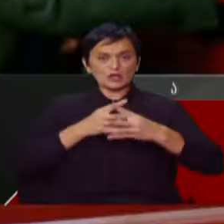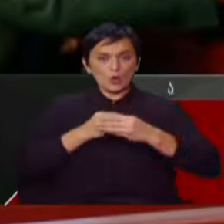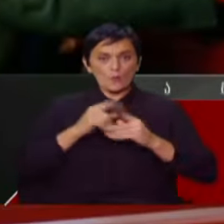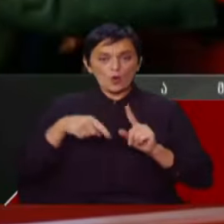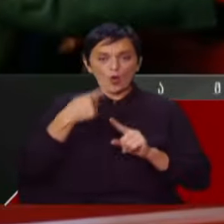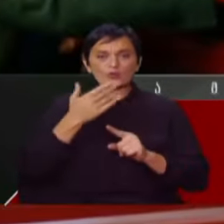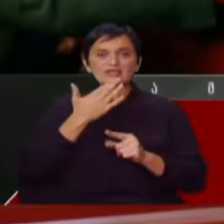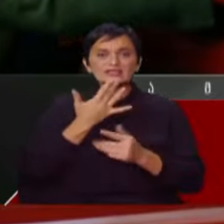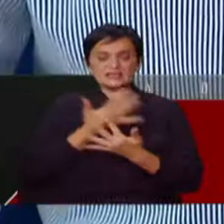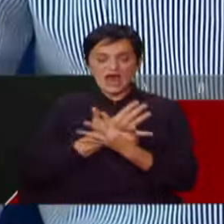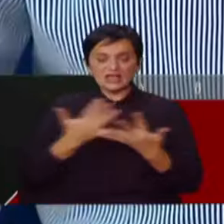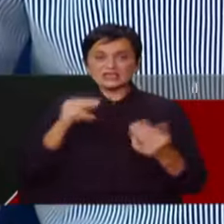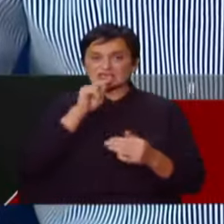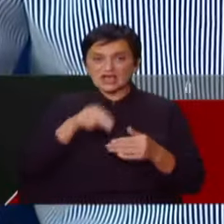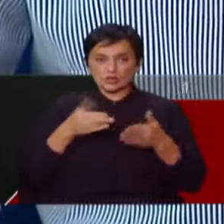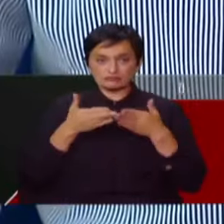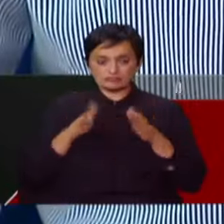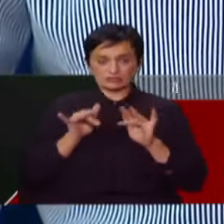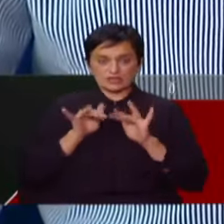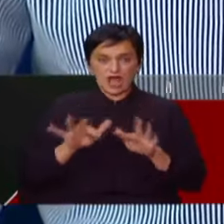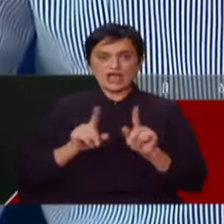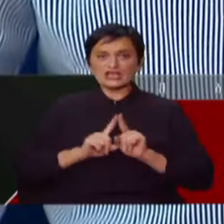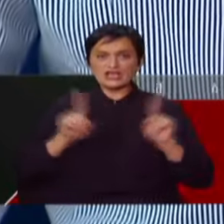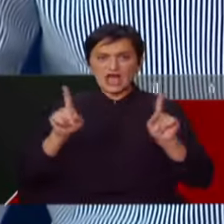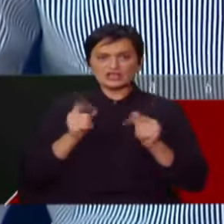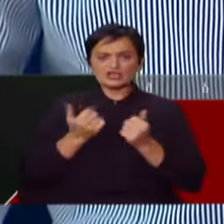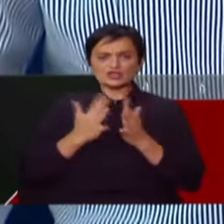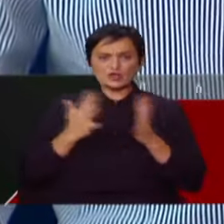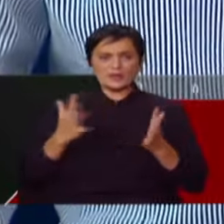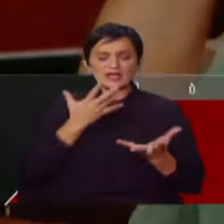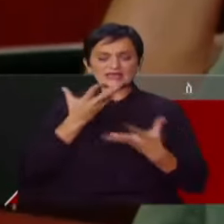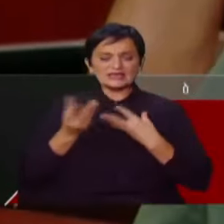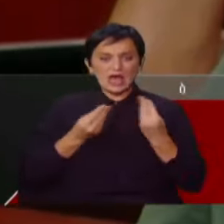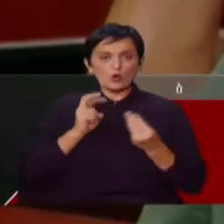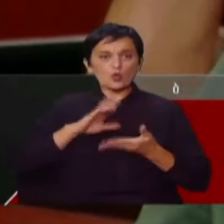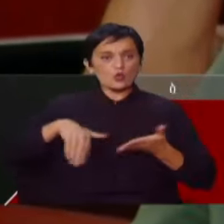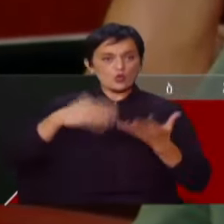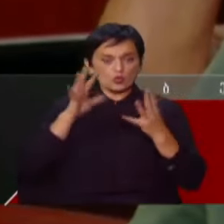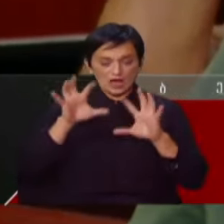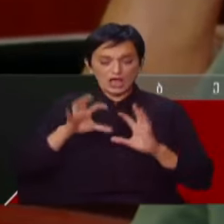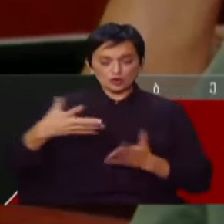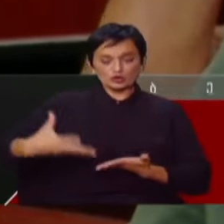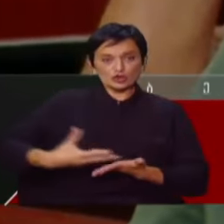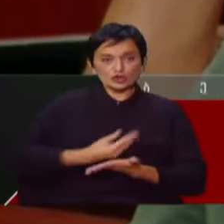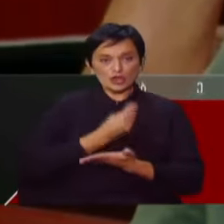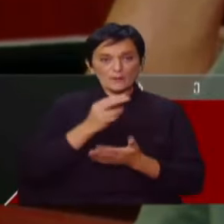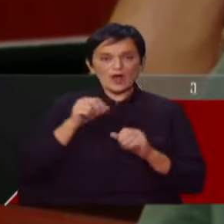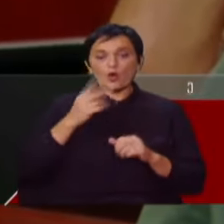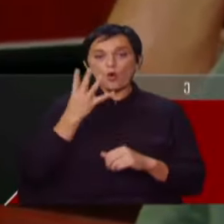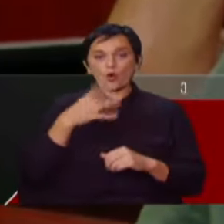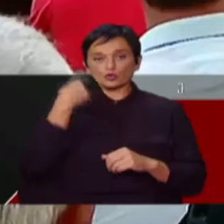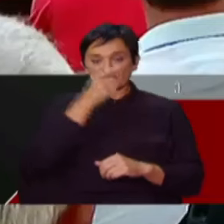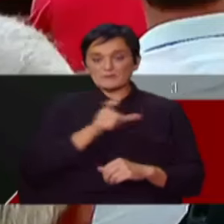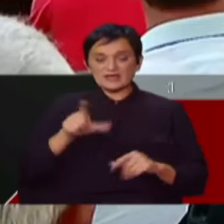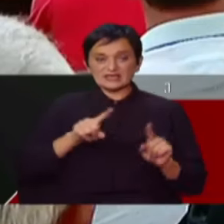Morigi, Transnationaluri, Daneshauli, Gaxsna. Gansakutrebit, Didi Odenobit, Taglitobisa, da Ukanono, Shemosavlis, Legalizatsiis, Paktze, Utkhi,